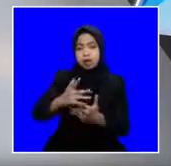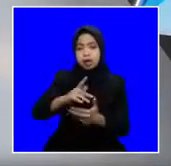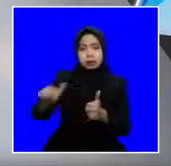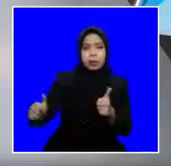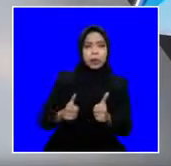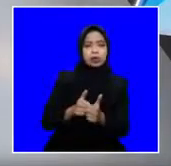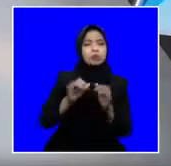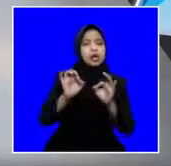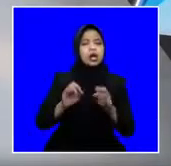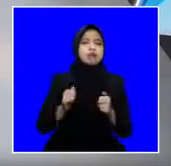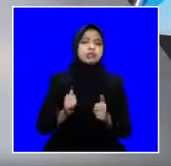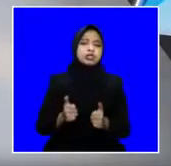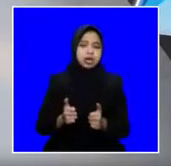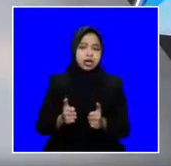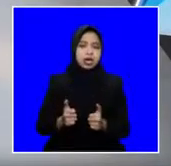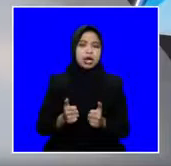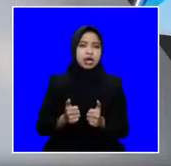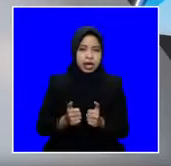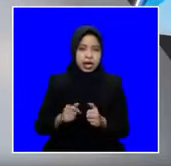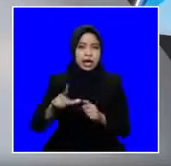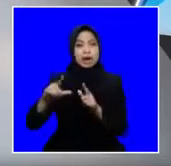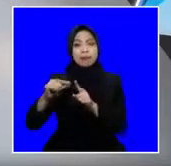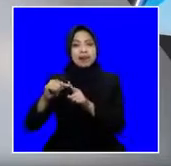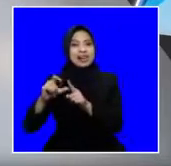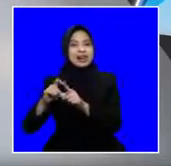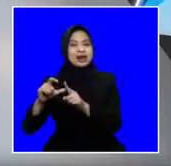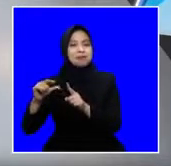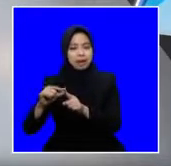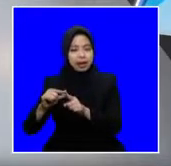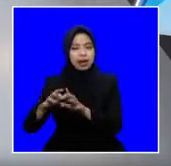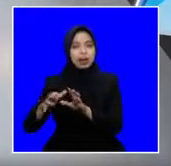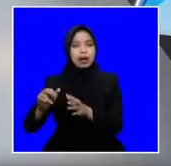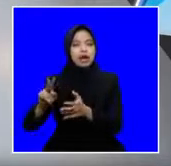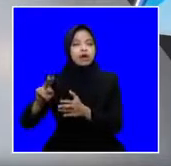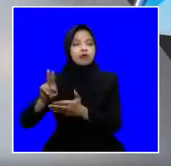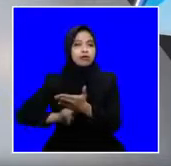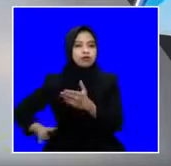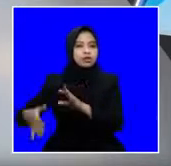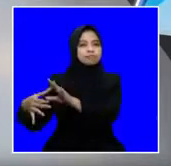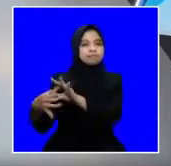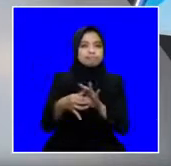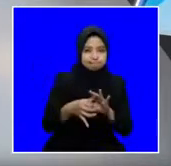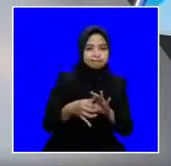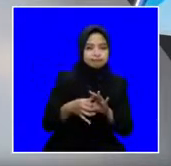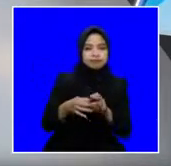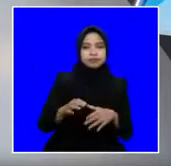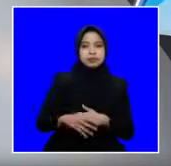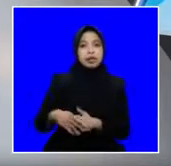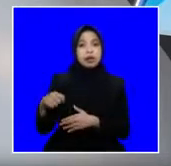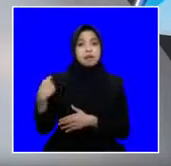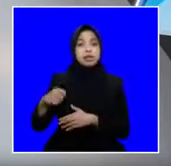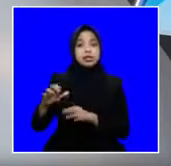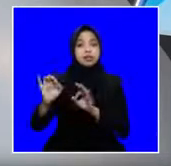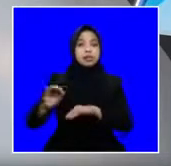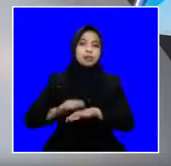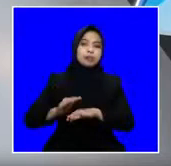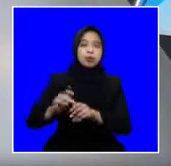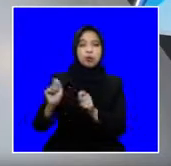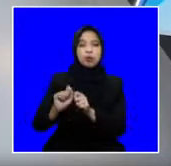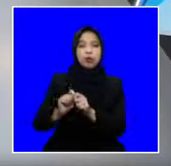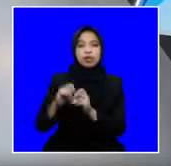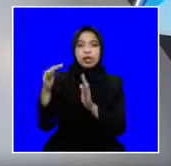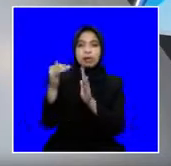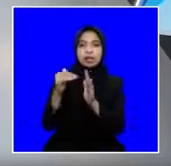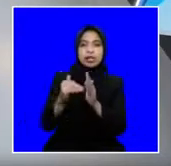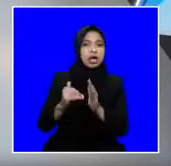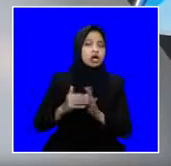abadi pendidikan tidak hanya ke LPDP, tapi juga bersama perguruan tinggi. Mas Menteri sudah membuat kebijakan matching fund.